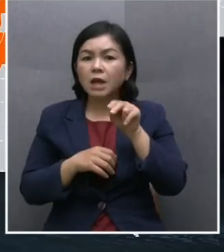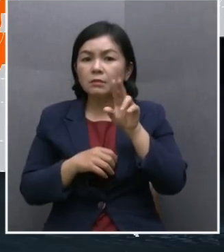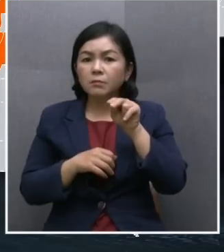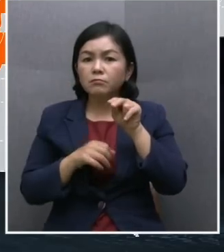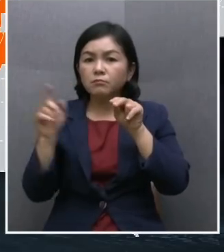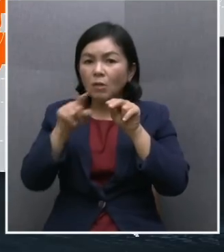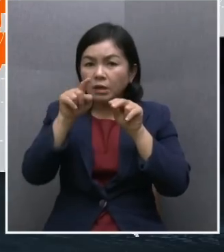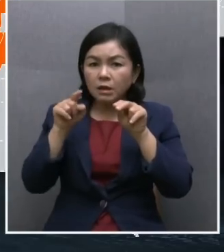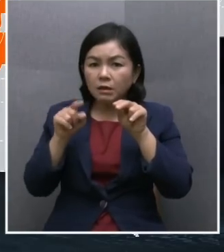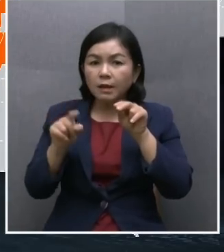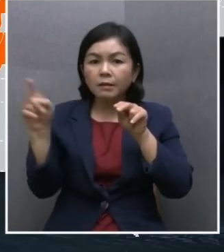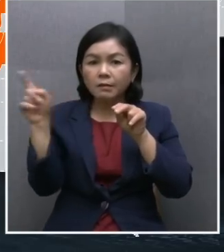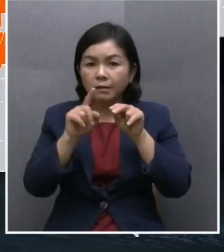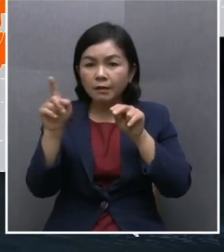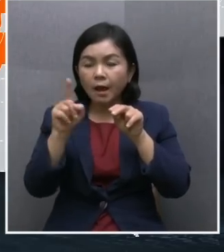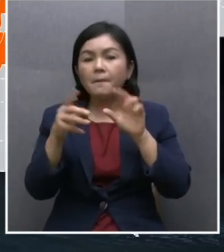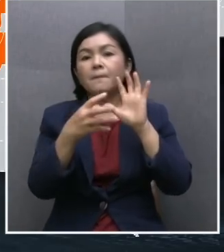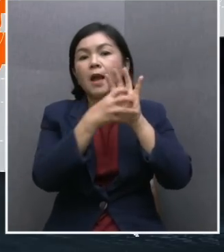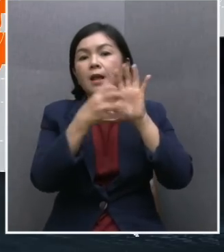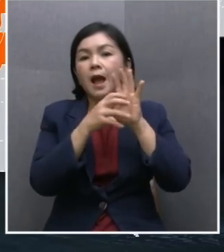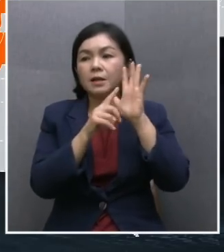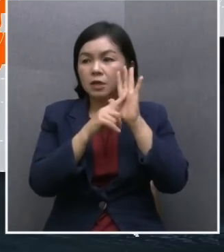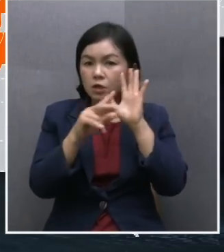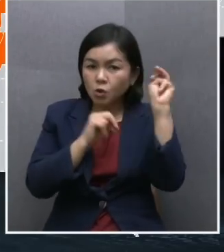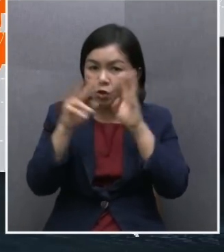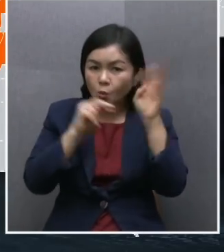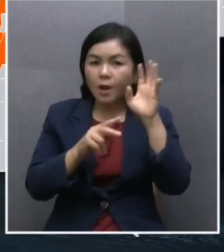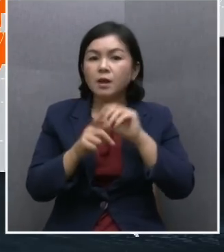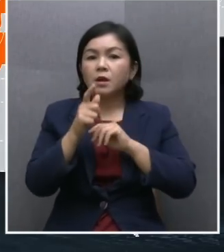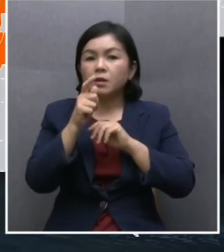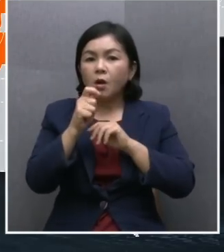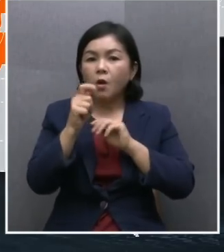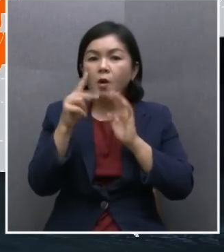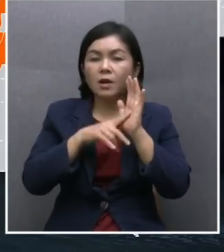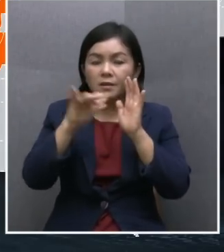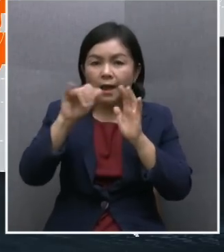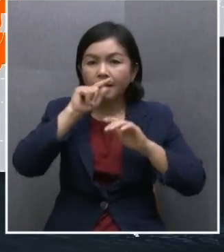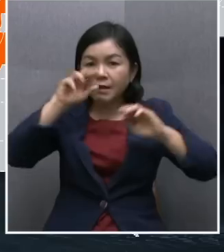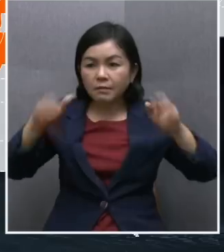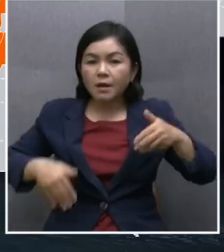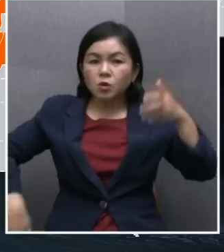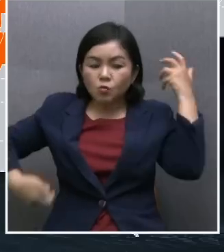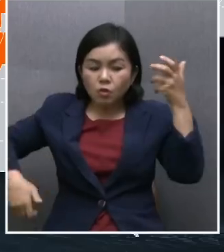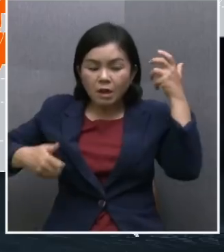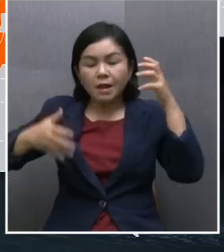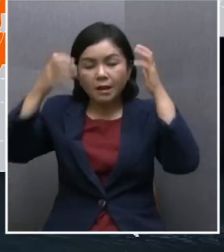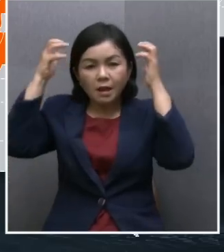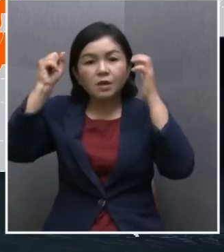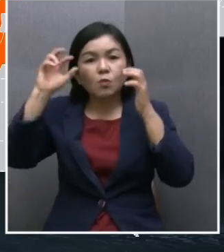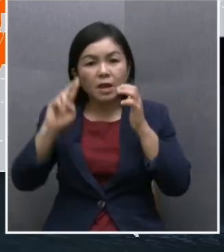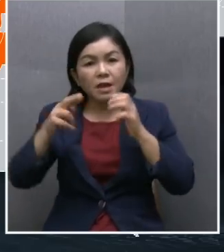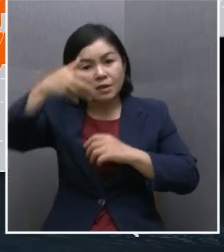ที่ส่วนมากบริเวณจังหวัดนครสวรรค์อุทัยธานีชัยนาทลพบุรีสระบุรี